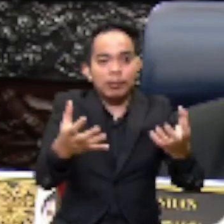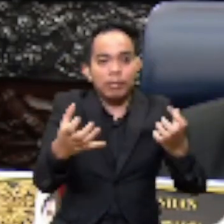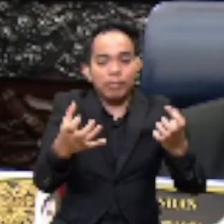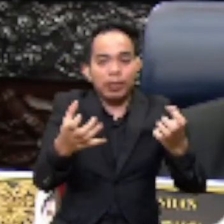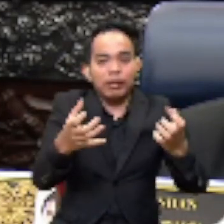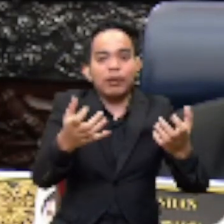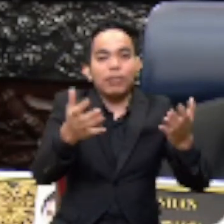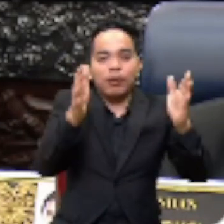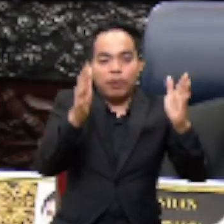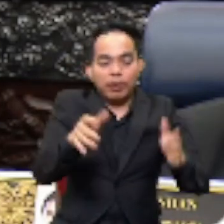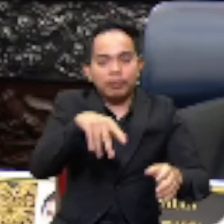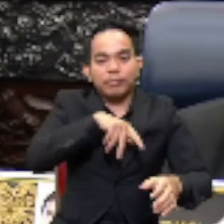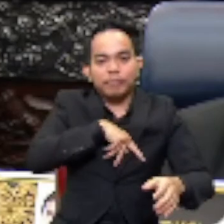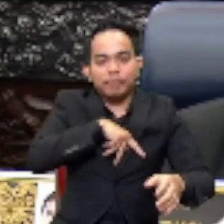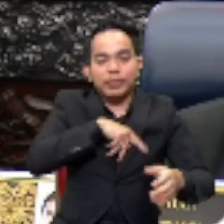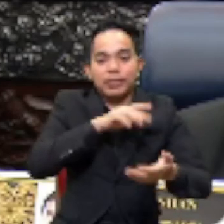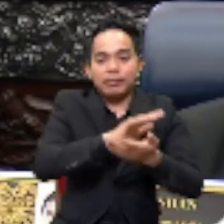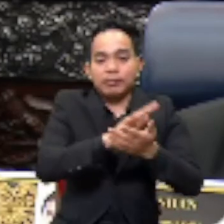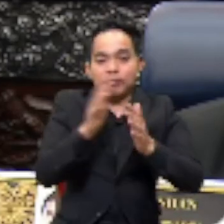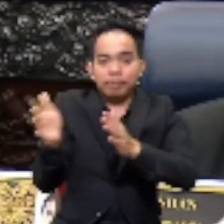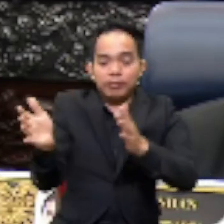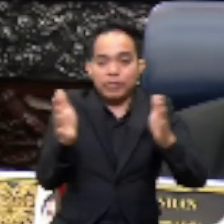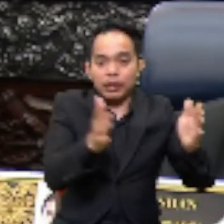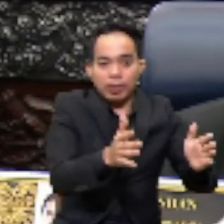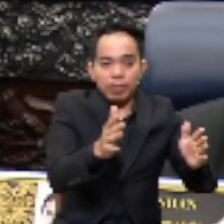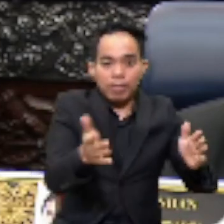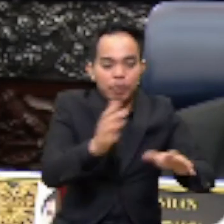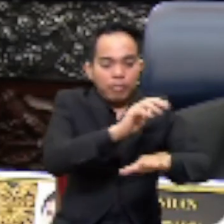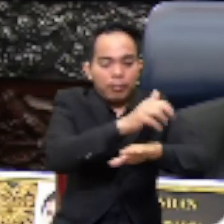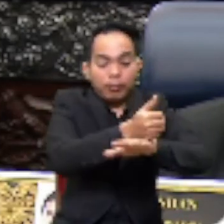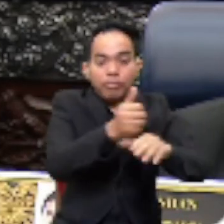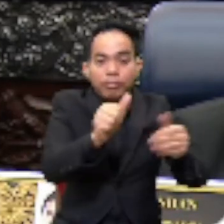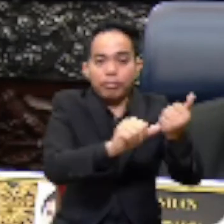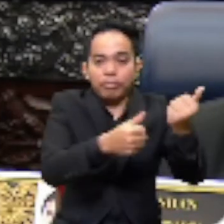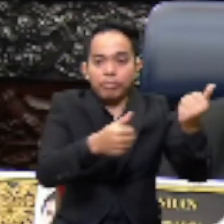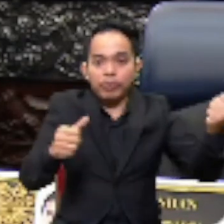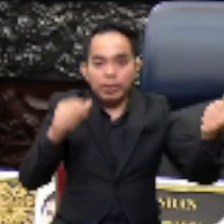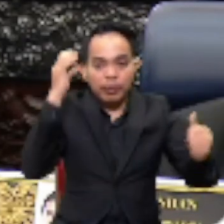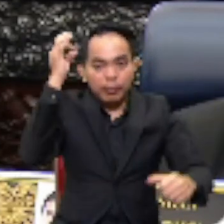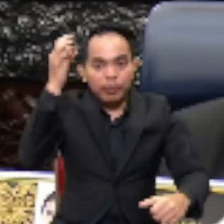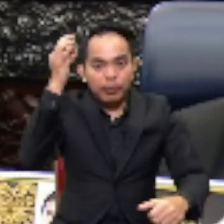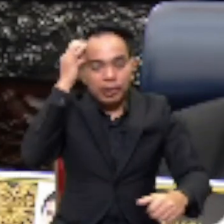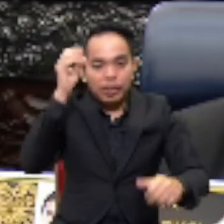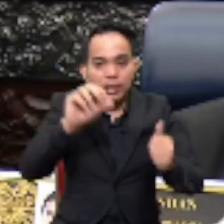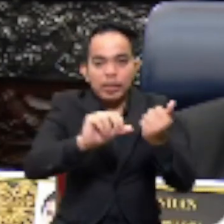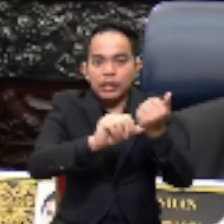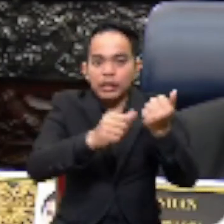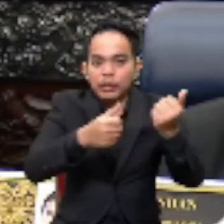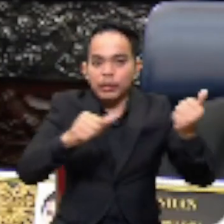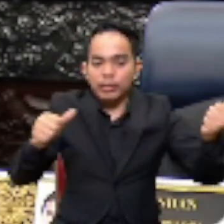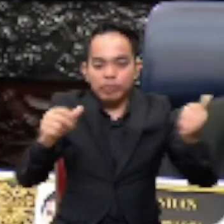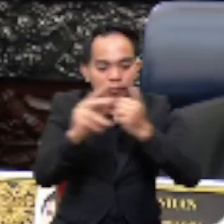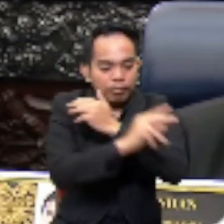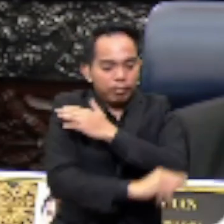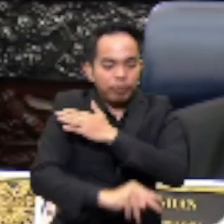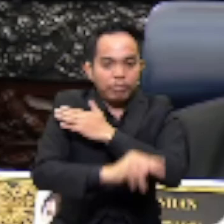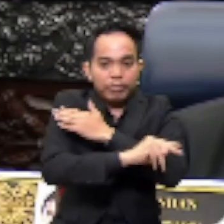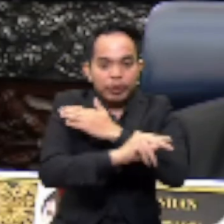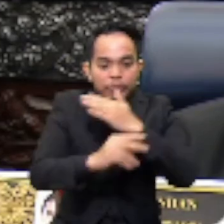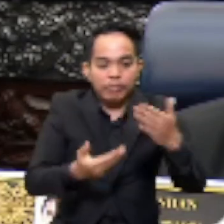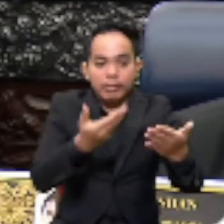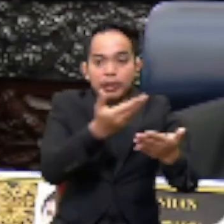pemilik terlibat Selain itu penubuhan jawatankuasa eksekutif persekutuan jawatankuasa eksekutif negeri